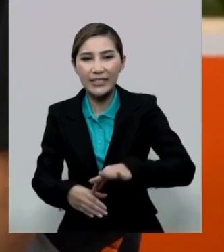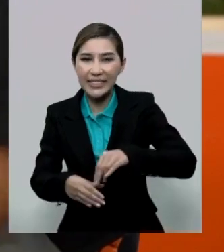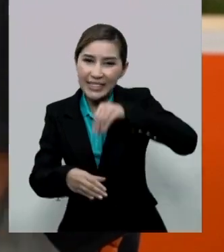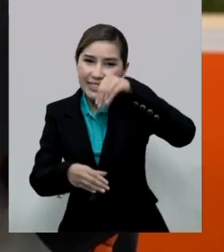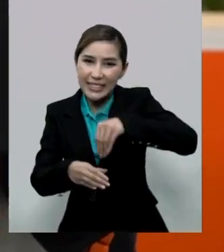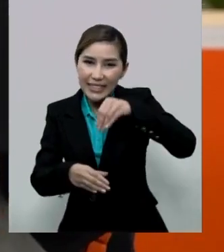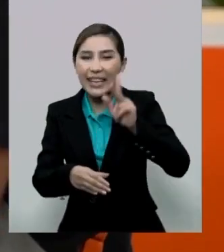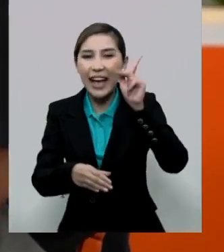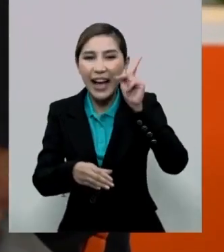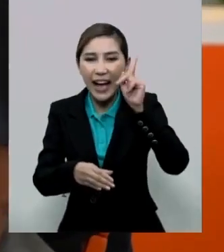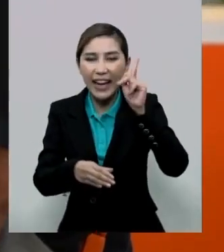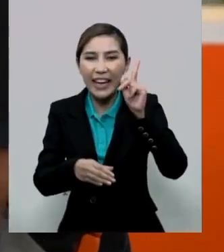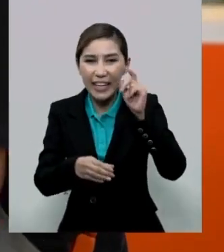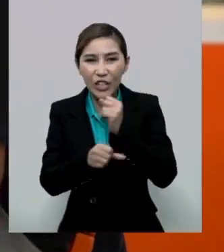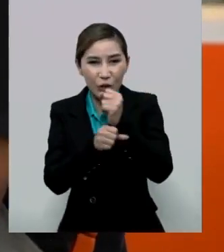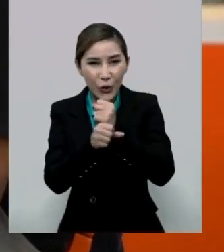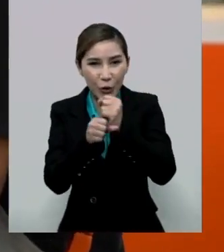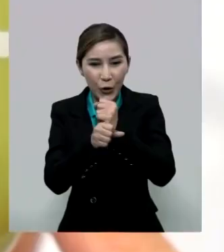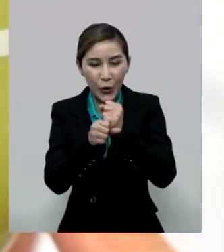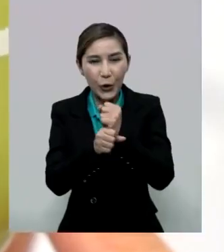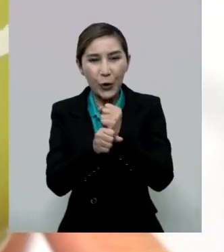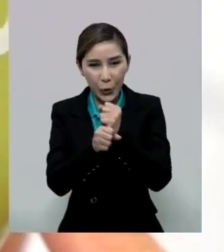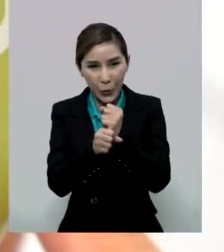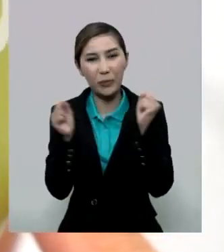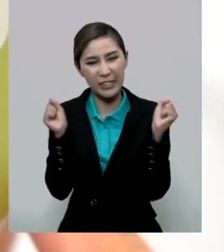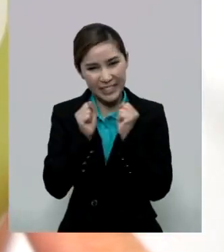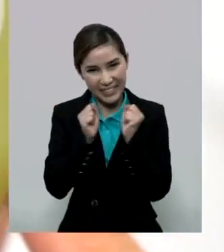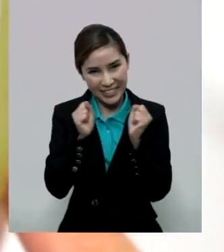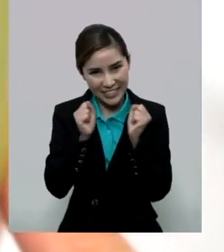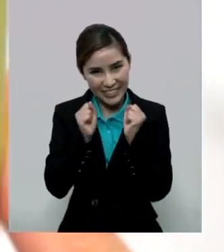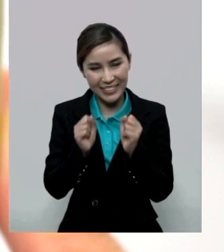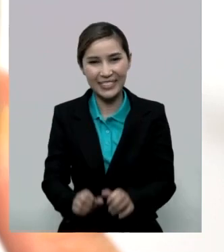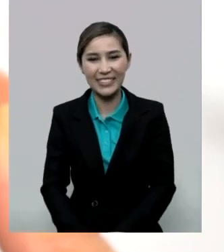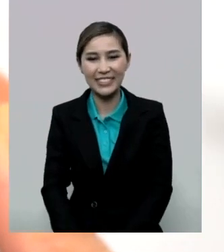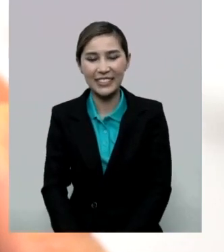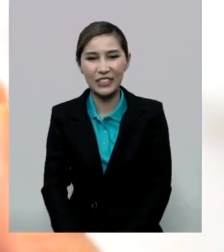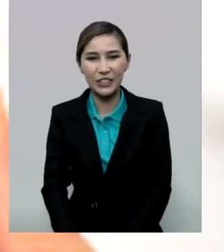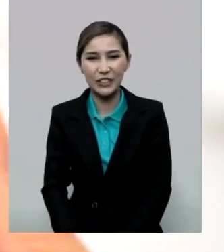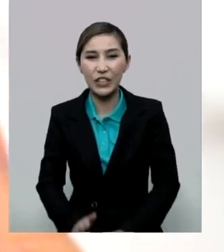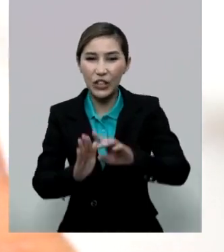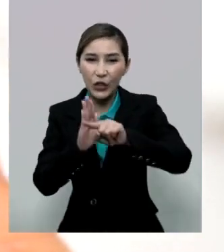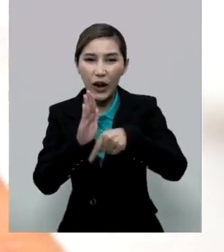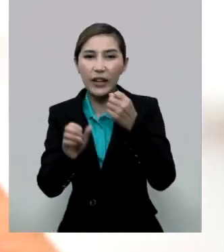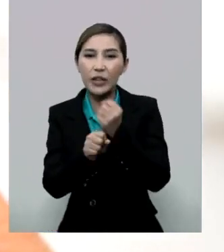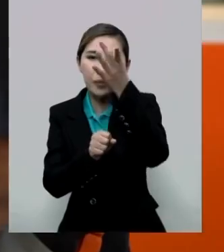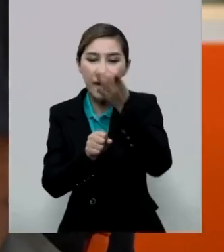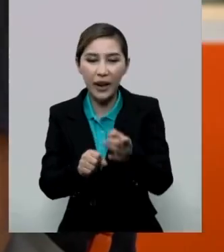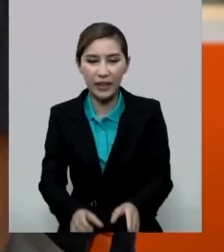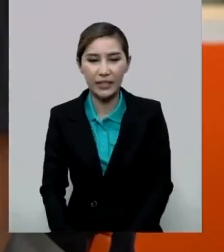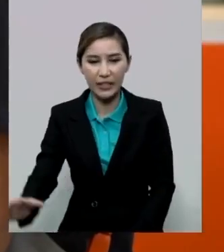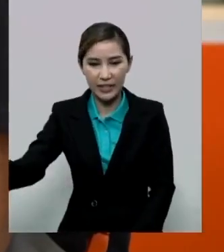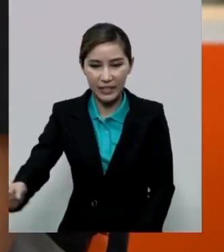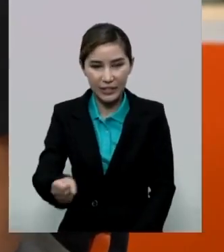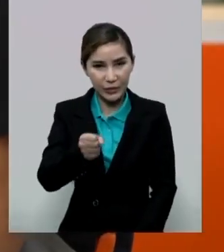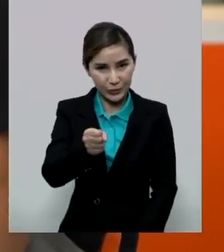อะไรคะ ก็จะเป็นเมนูมัทฉะลาเต้เย็นครับ โอเค ขึ้นตัวอักษรมัทฉะลาเต้เย็นไอซ์มัทฉะลาเต ้ขั้นตอน